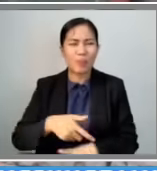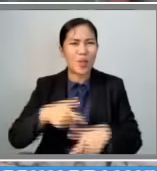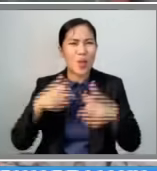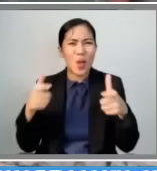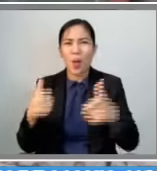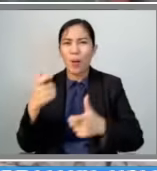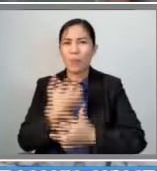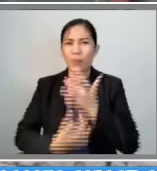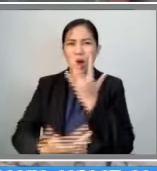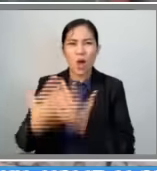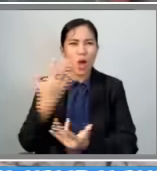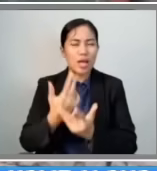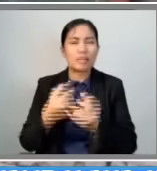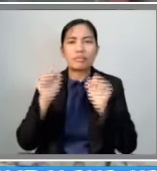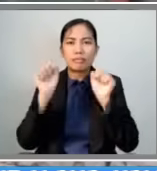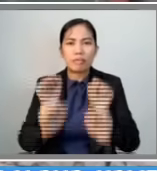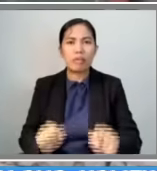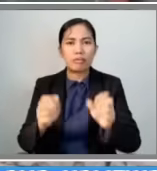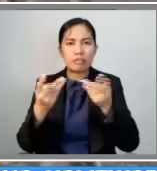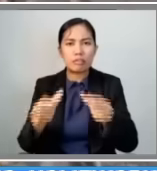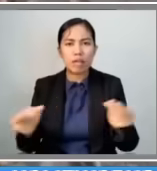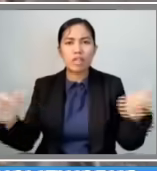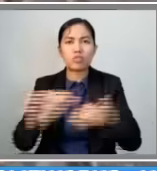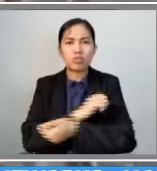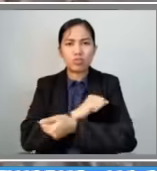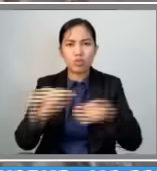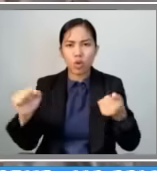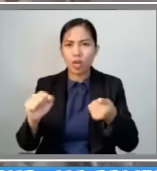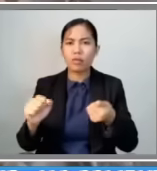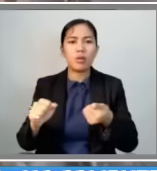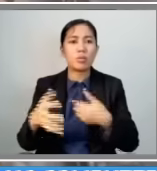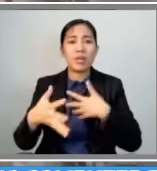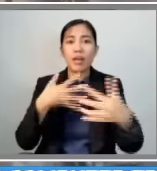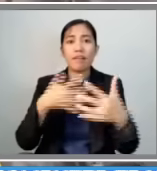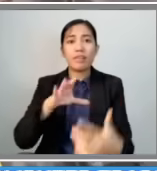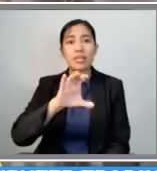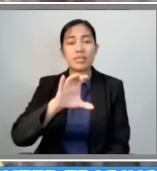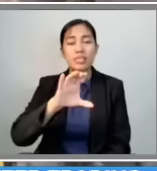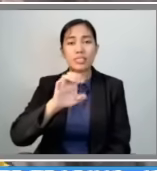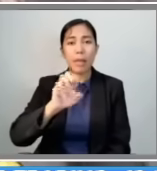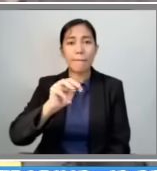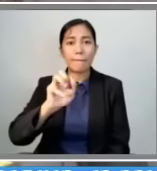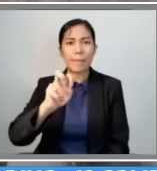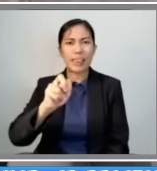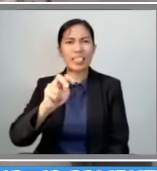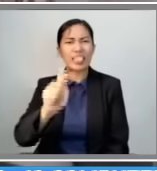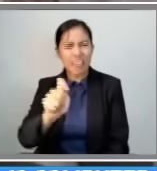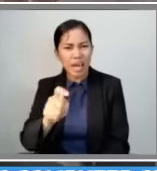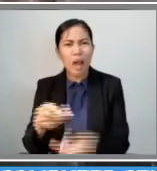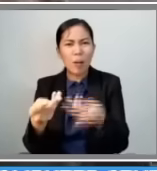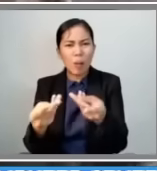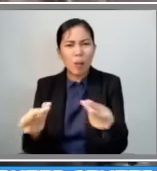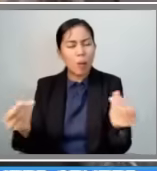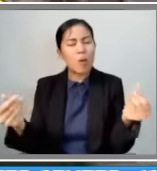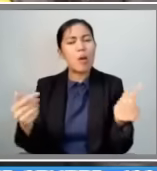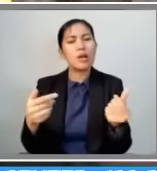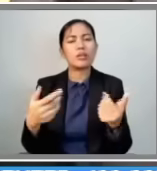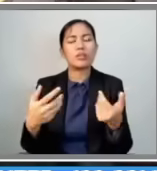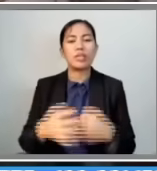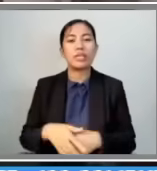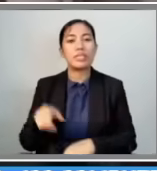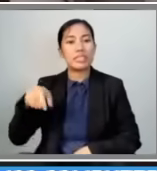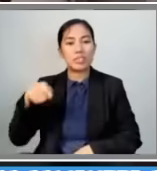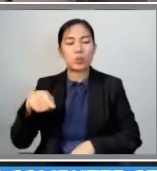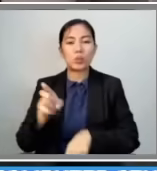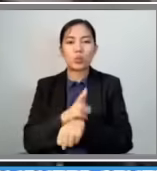niyan tunawin pati po ang semento. Kinailangan na rin gumamit ng BFP ng AFFF chemical o aqueous film